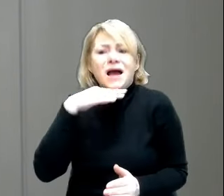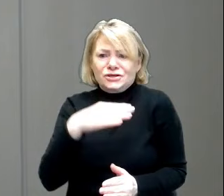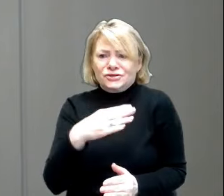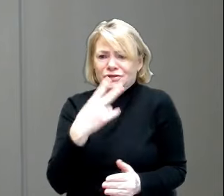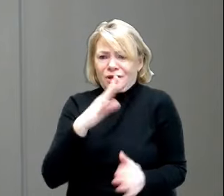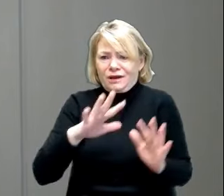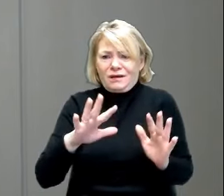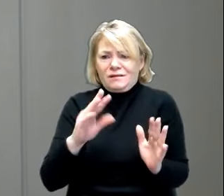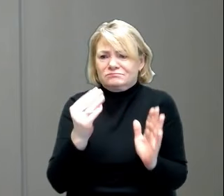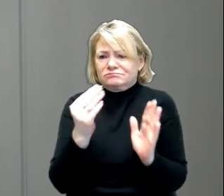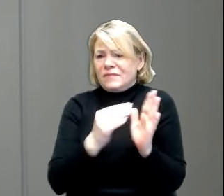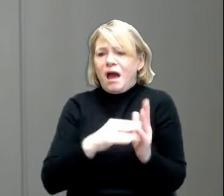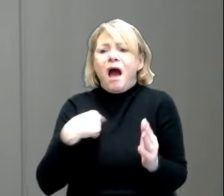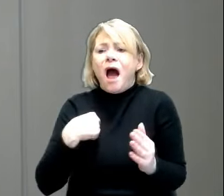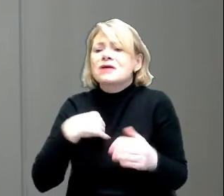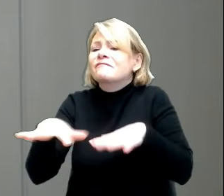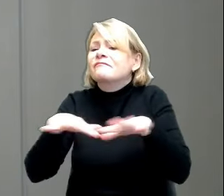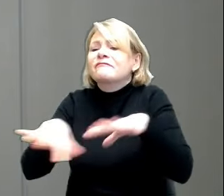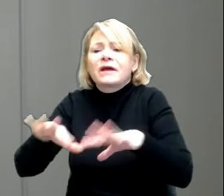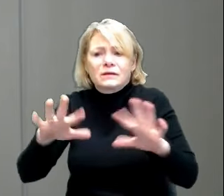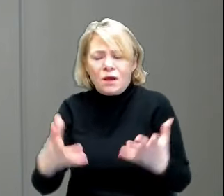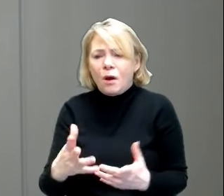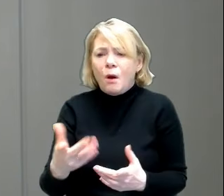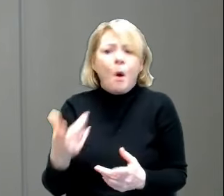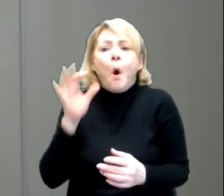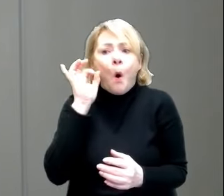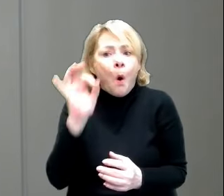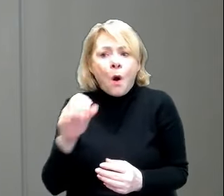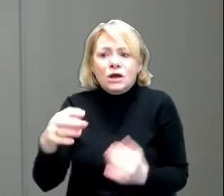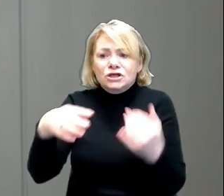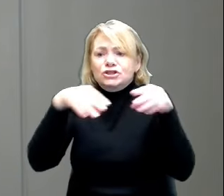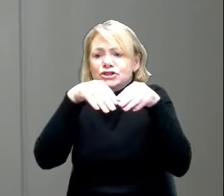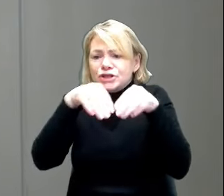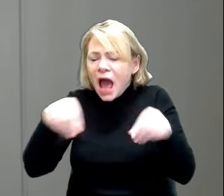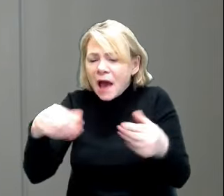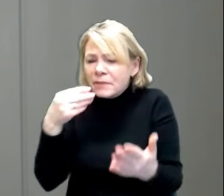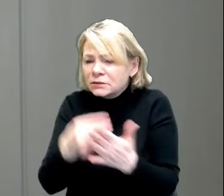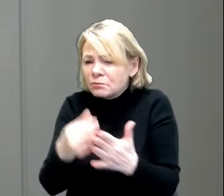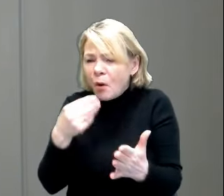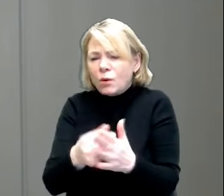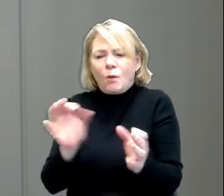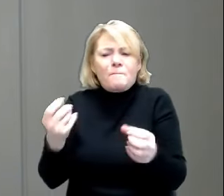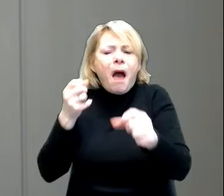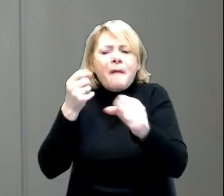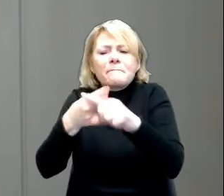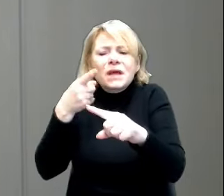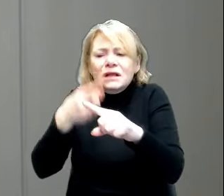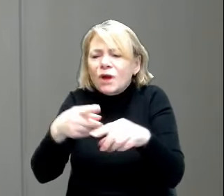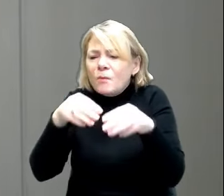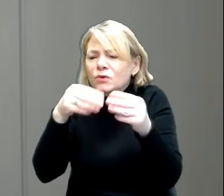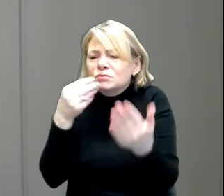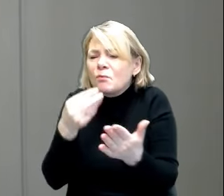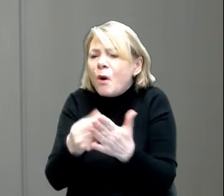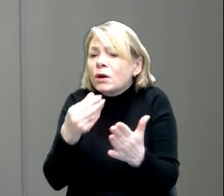apie žemės plotą apie kažkokius dar papildomus mokesčius ne nei žodžio nėra vienintelė nuostata kad sudaryti